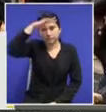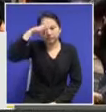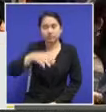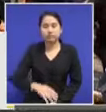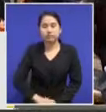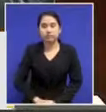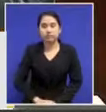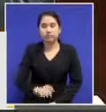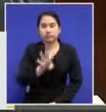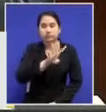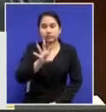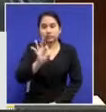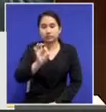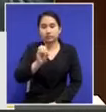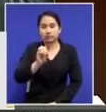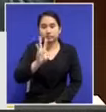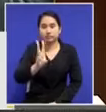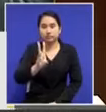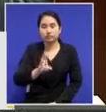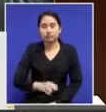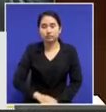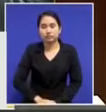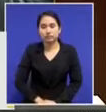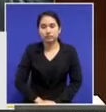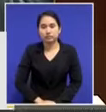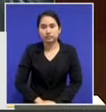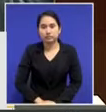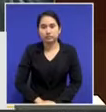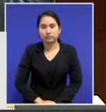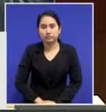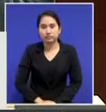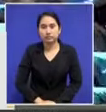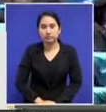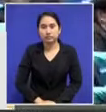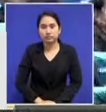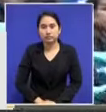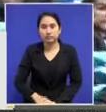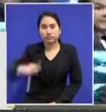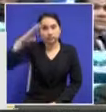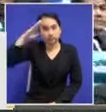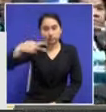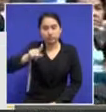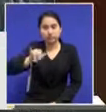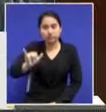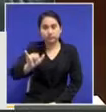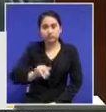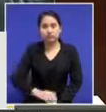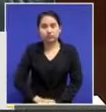ครับ 496นายวิรัตรัตนเศษ พลเอกประยุทธ์จันทร์โอชา